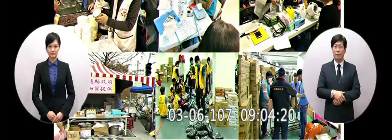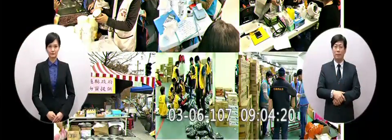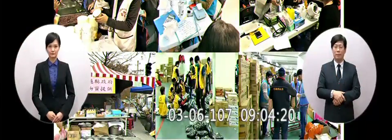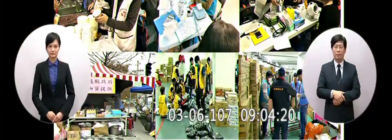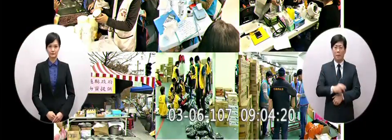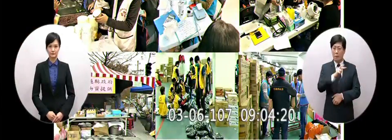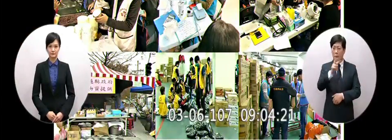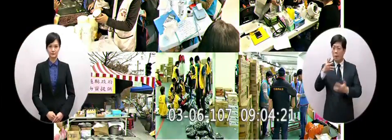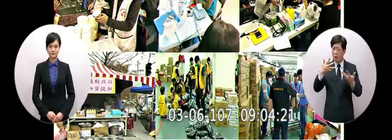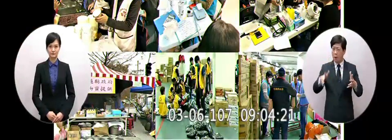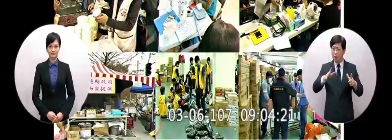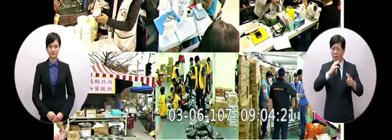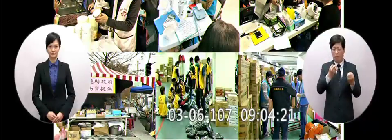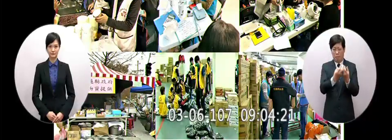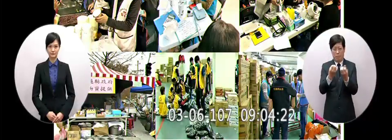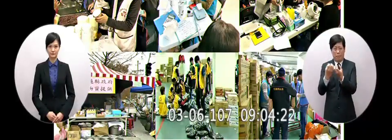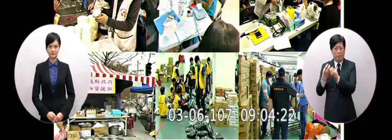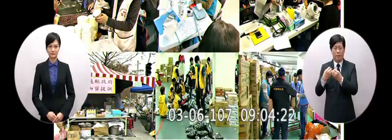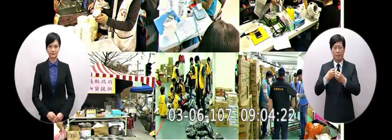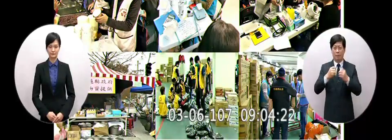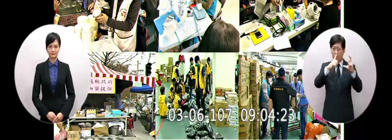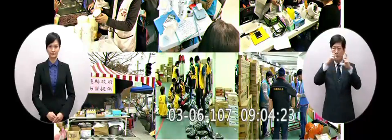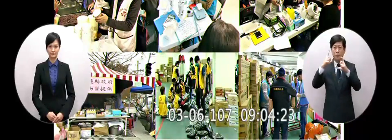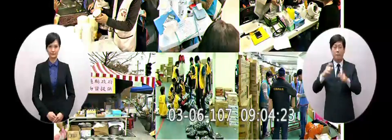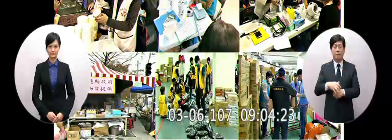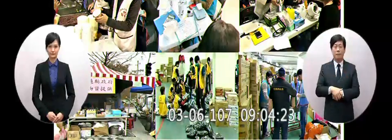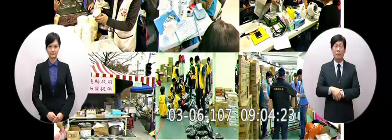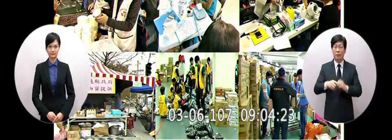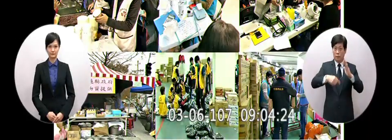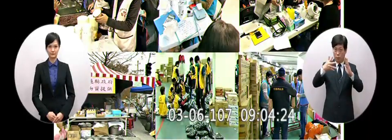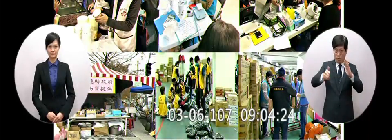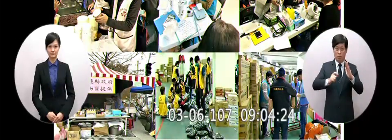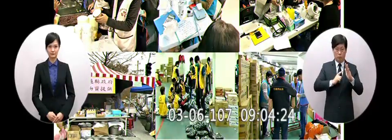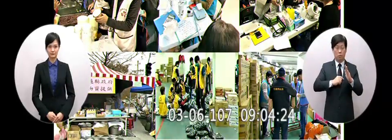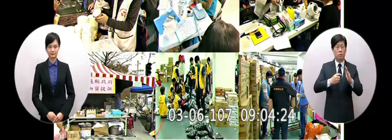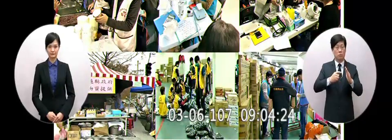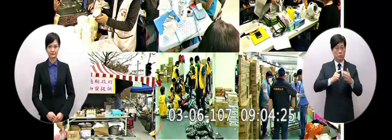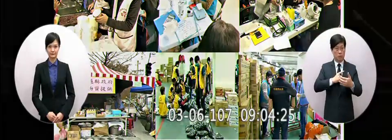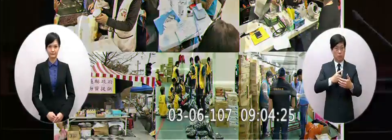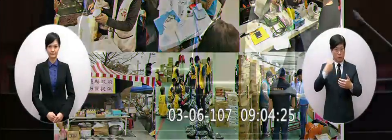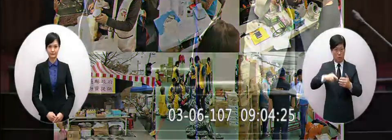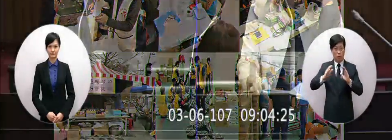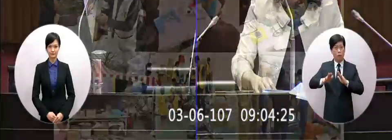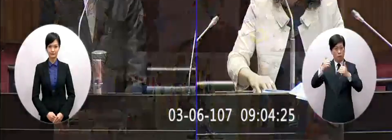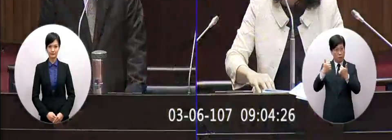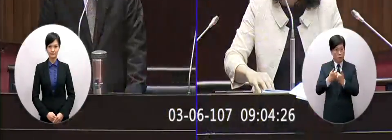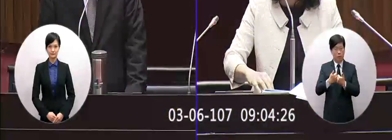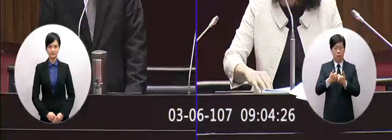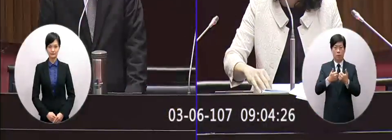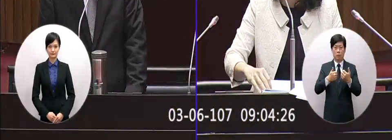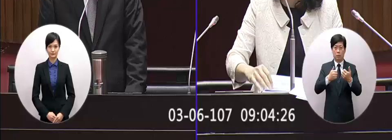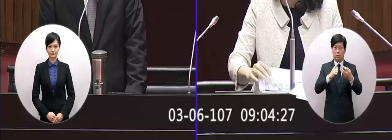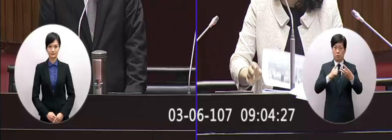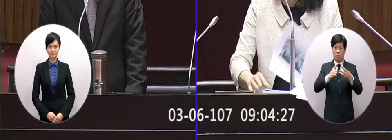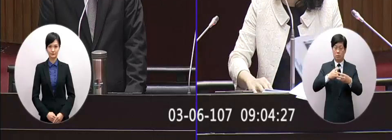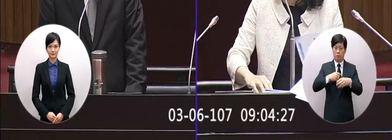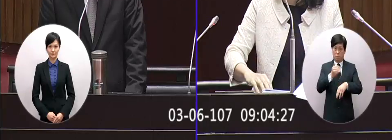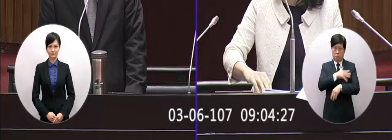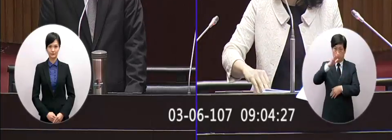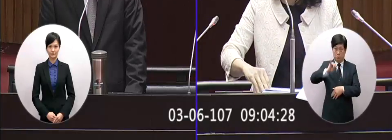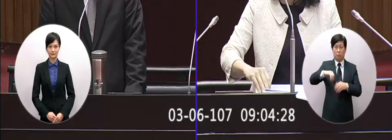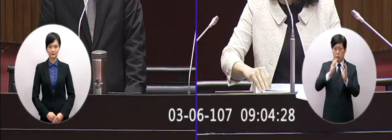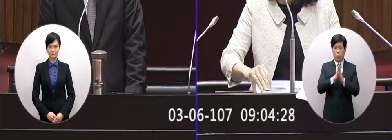我们很多的各大的灾情，而这些灾情可能我们院长手上还有我们国发会的我们这个主委也都